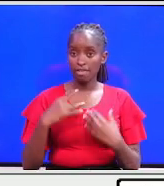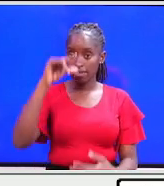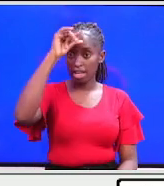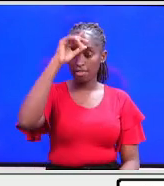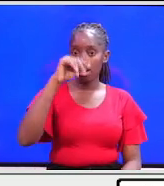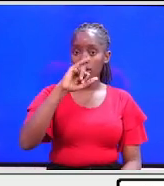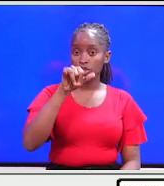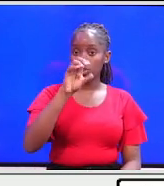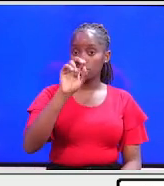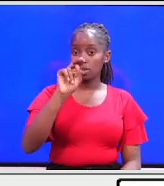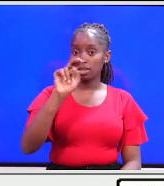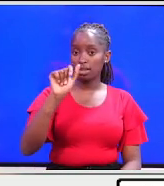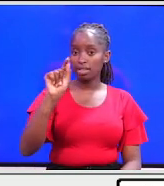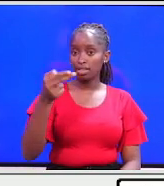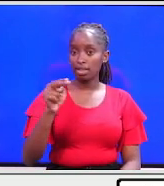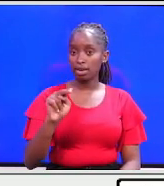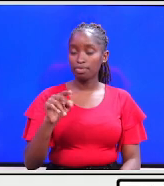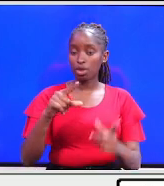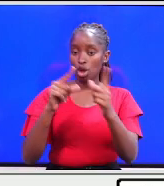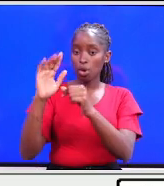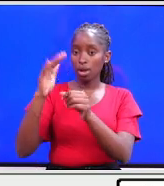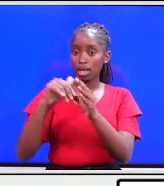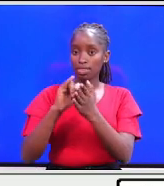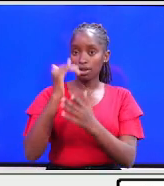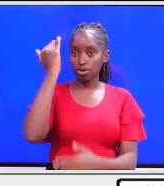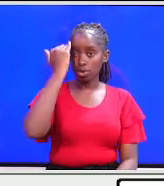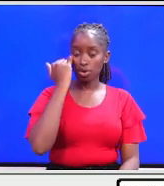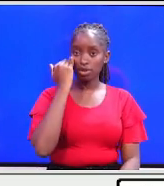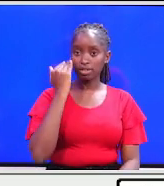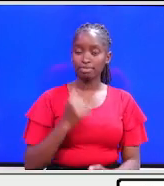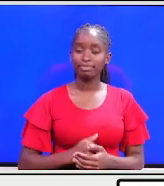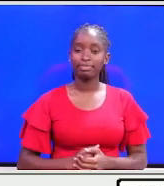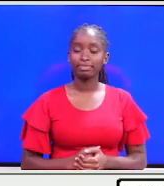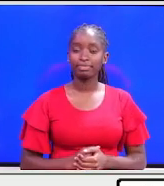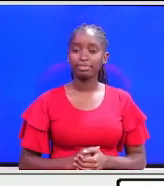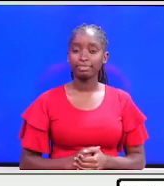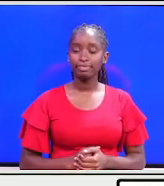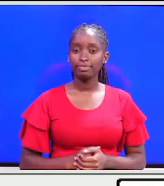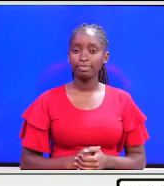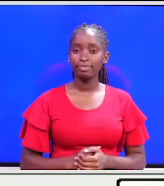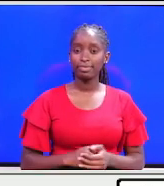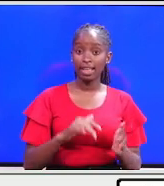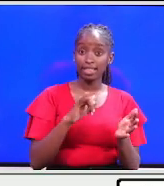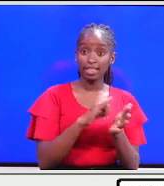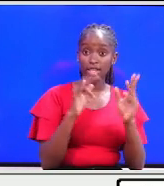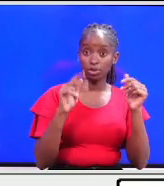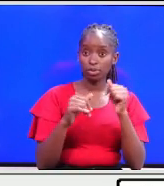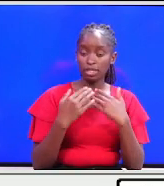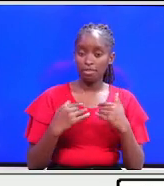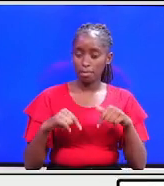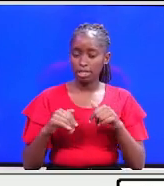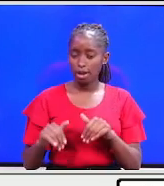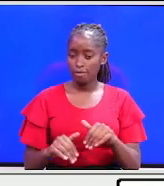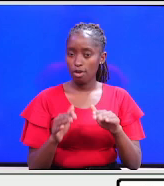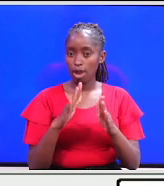Jonathan B atakuwa akijiwasilisha kwenye mahakama hii ya Nakuru. Ni swala ambalo kama nilivyokueleza Andre nitakuwa nikifuatilia kwa undani zaidi.